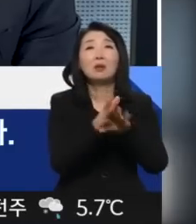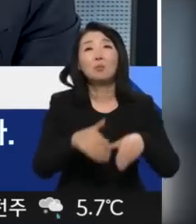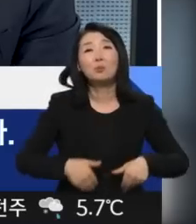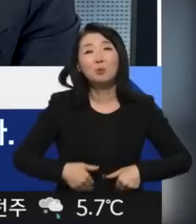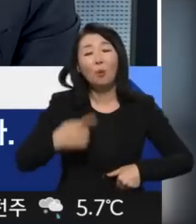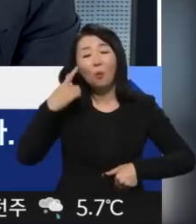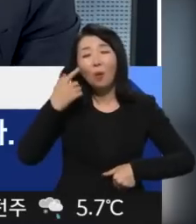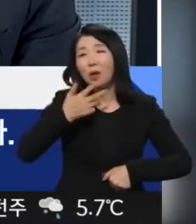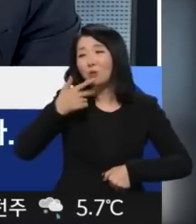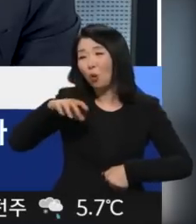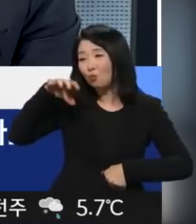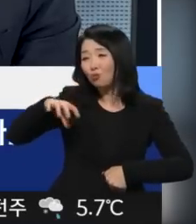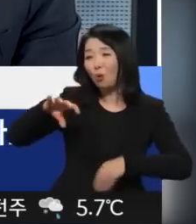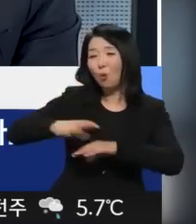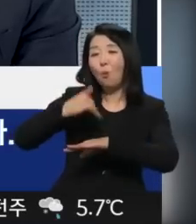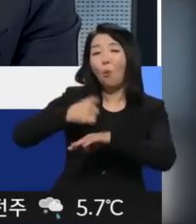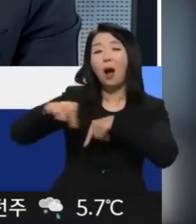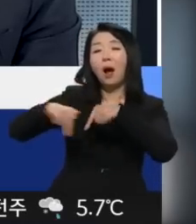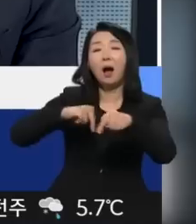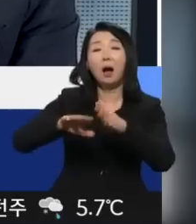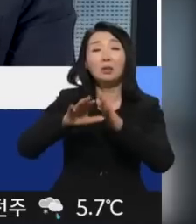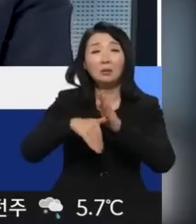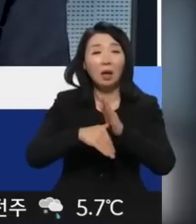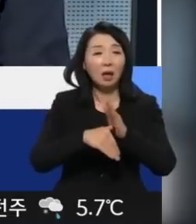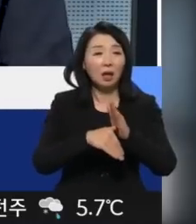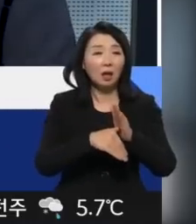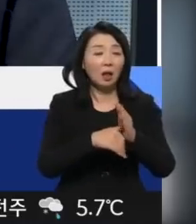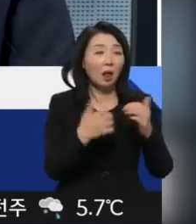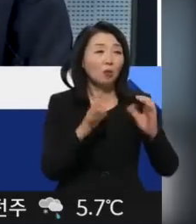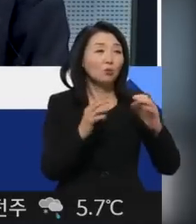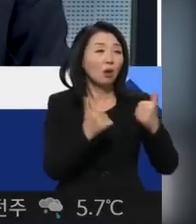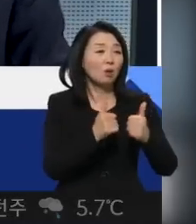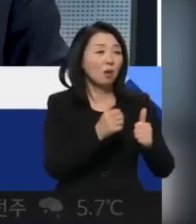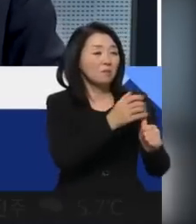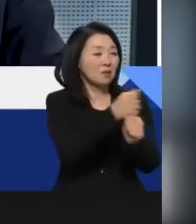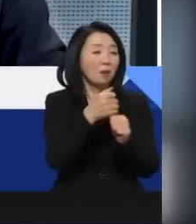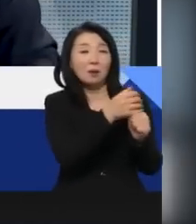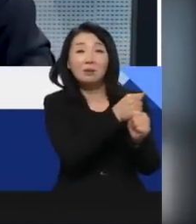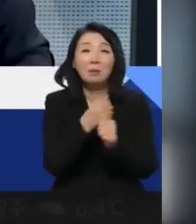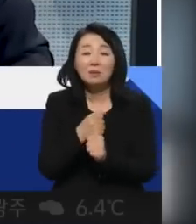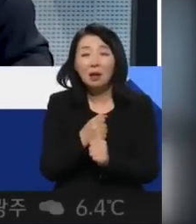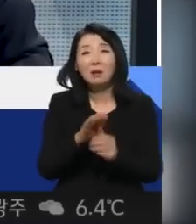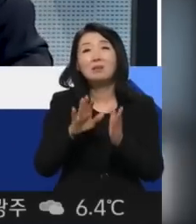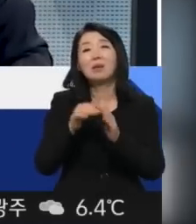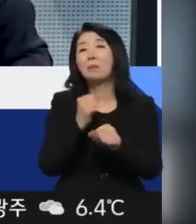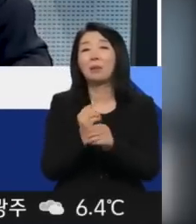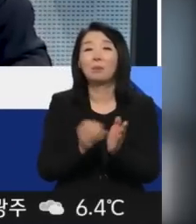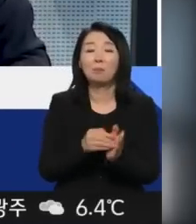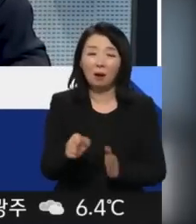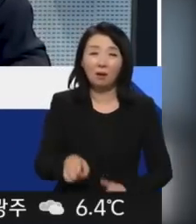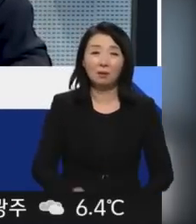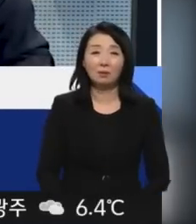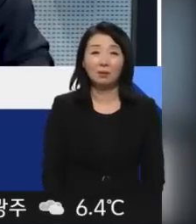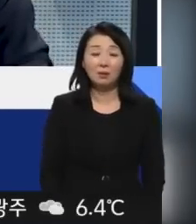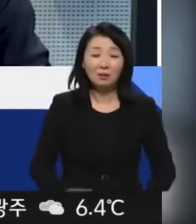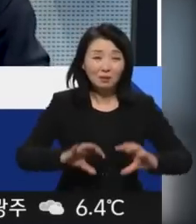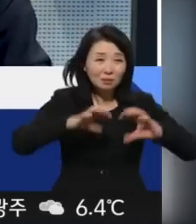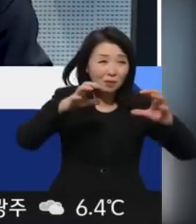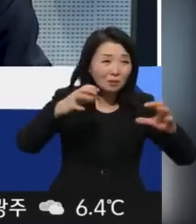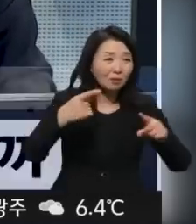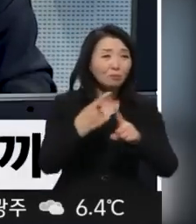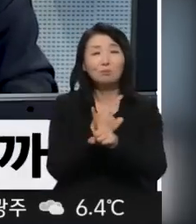거잖아요. 영국에서 네. 네. 왕권이 네. 의회를 마구잡이로 의원들을 잡아가고 그럴 때 한 거지만 세상이